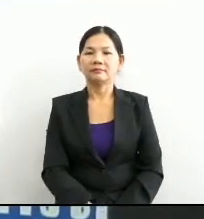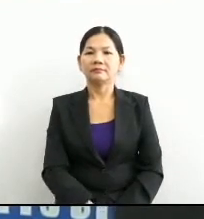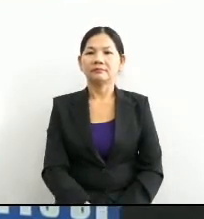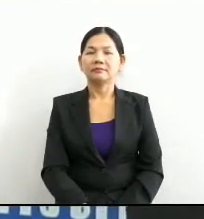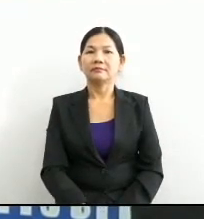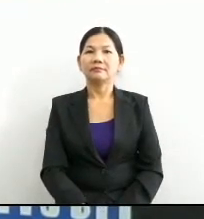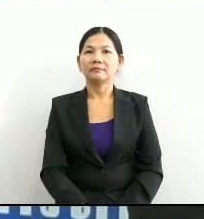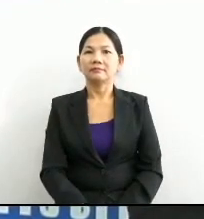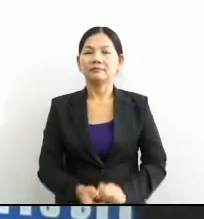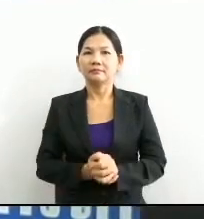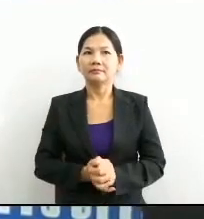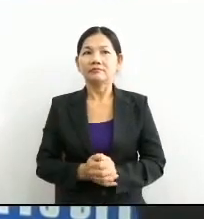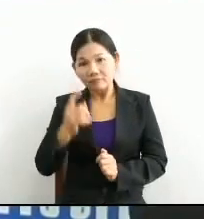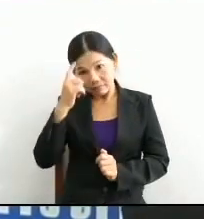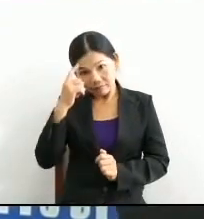cất mà con ạ à. À